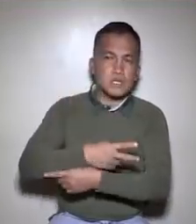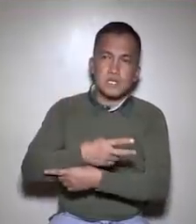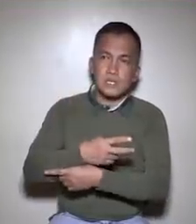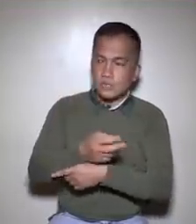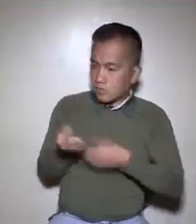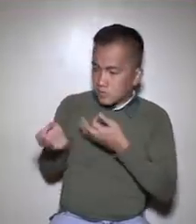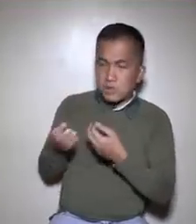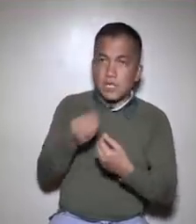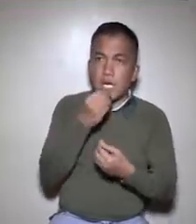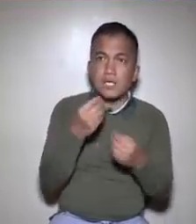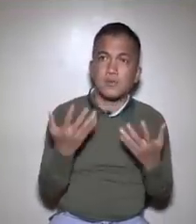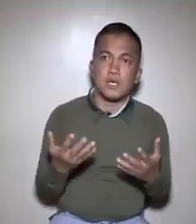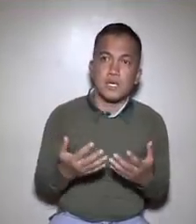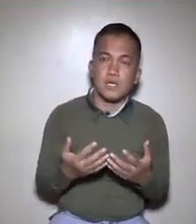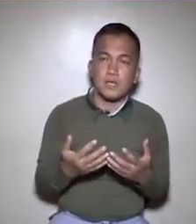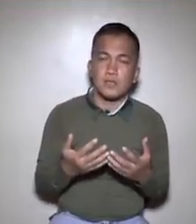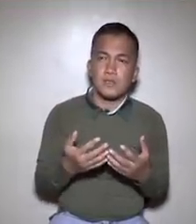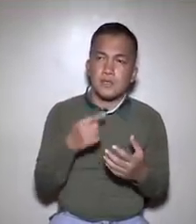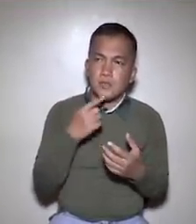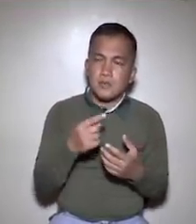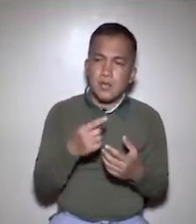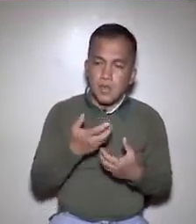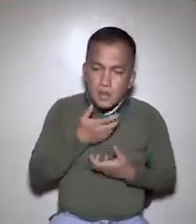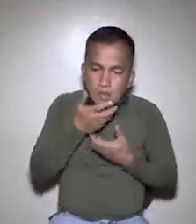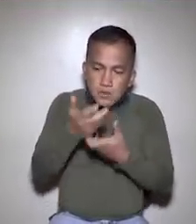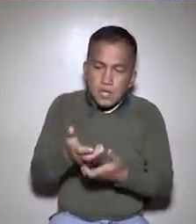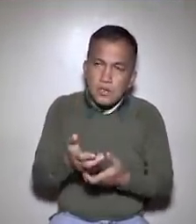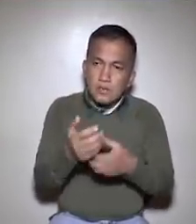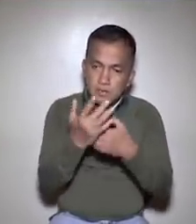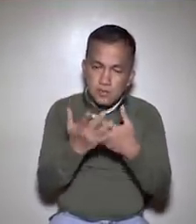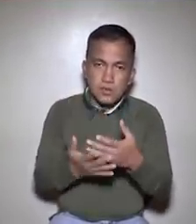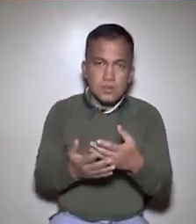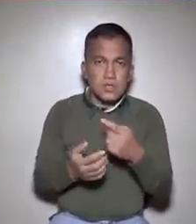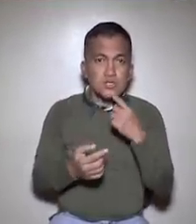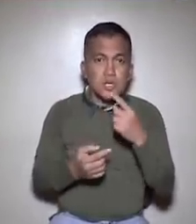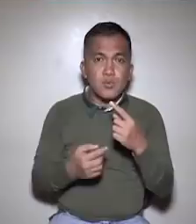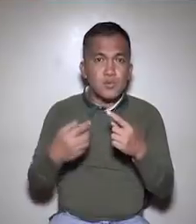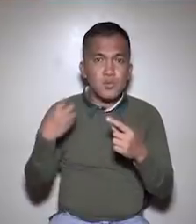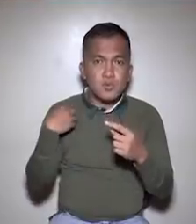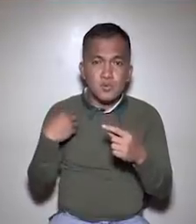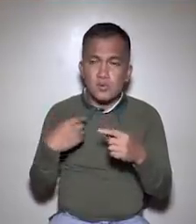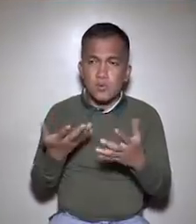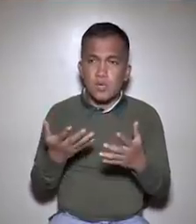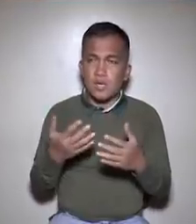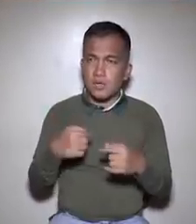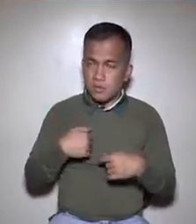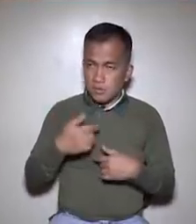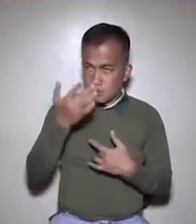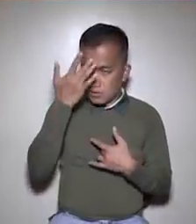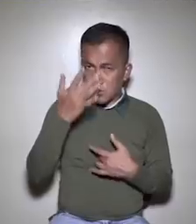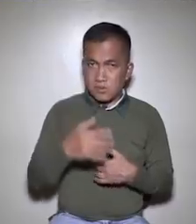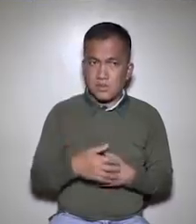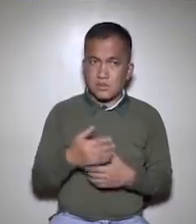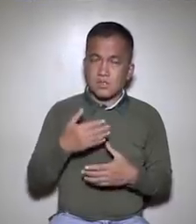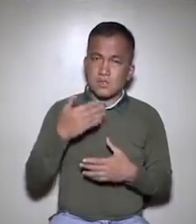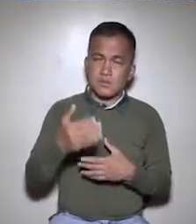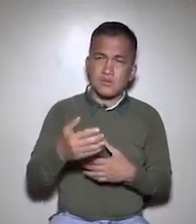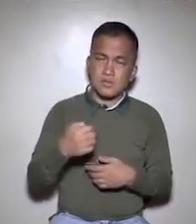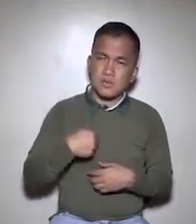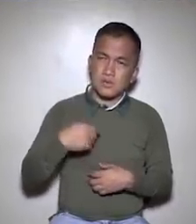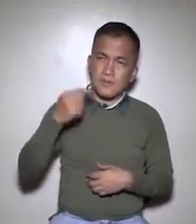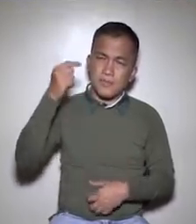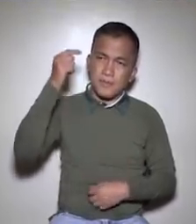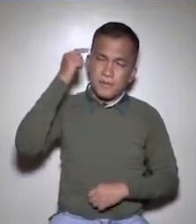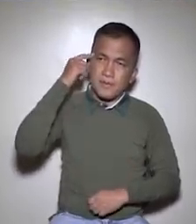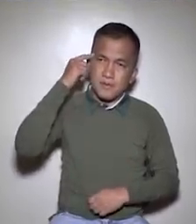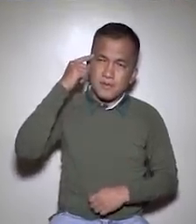ako pinapakain. Tapos nagsukong-suko ako ng dugo. Sabi po ng amo ko, wala po akong sakit. Tapos